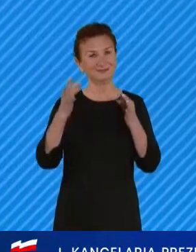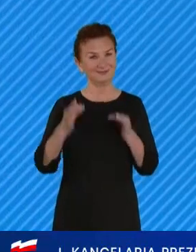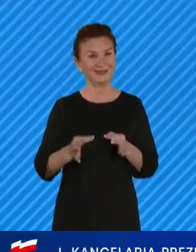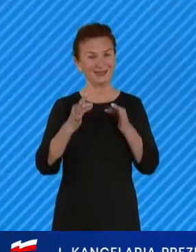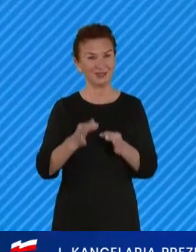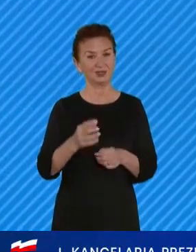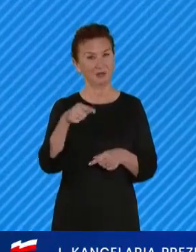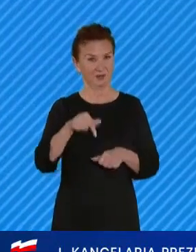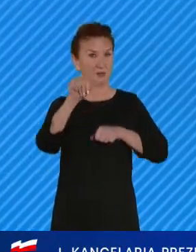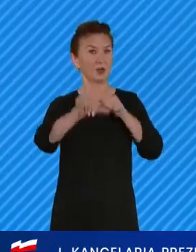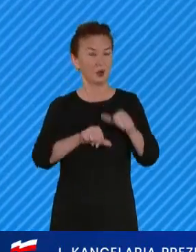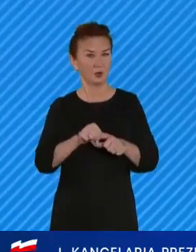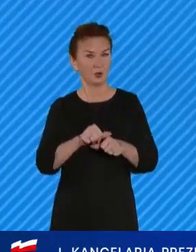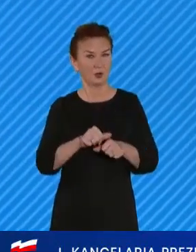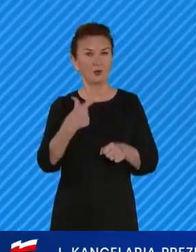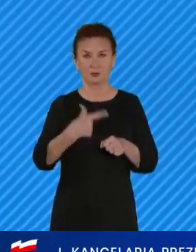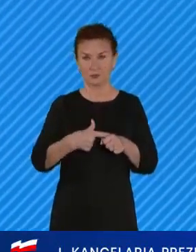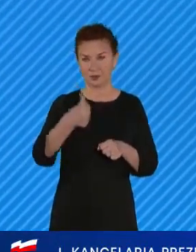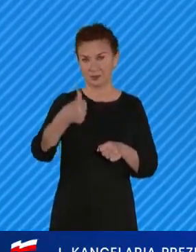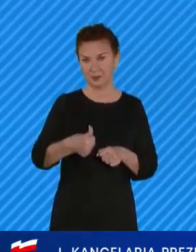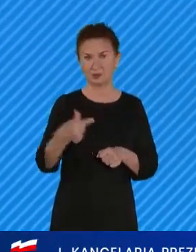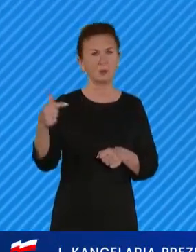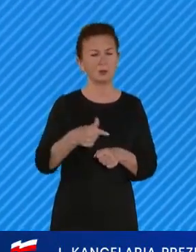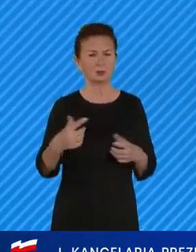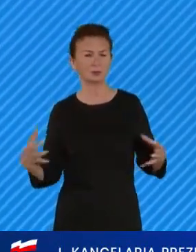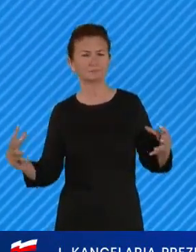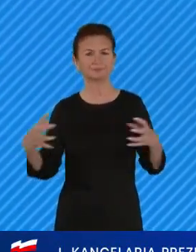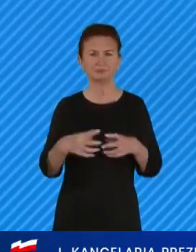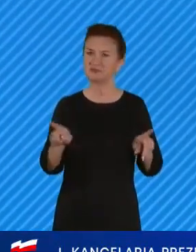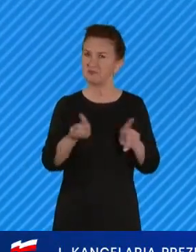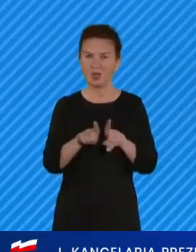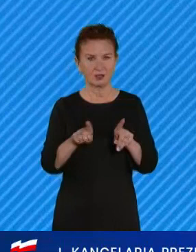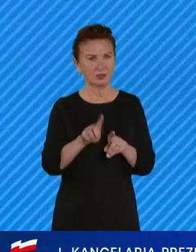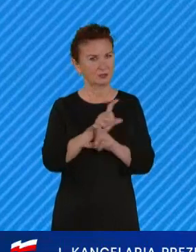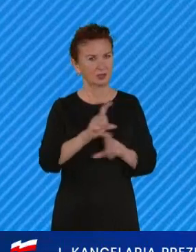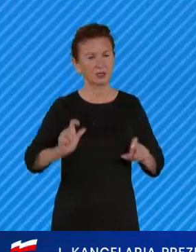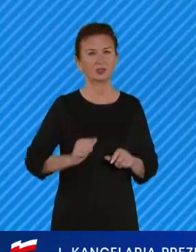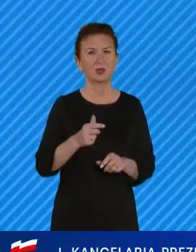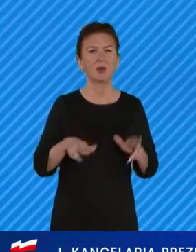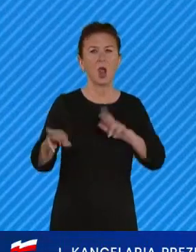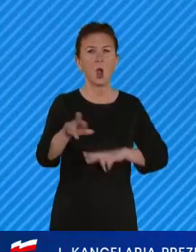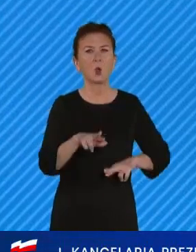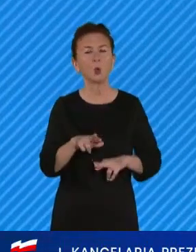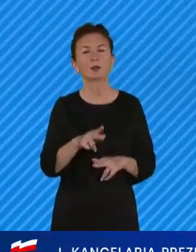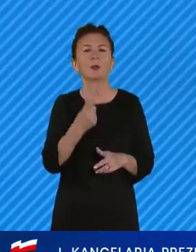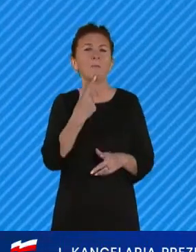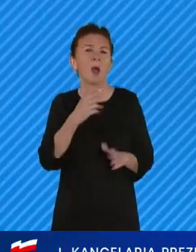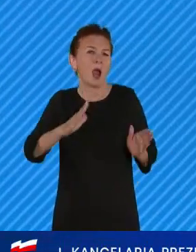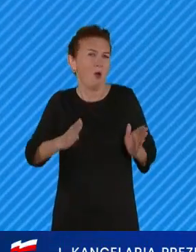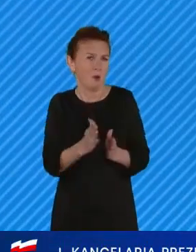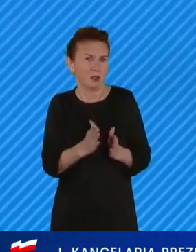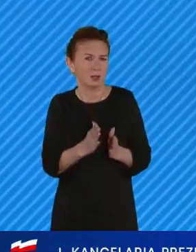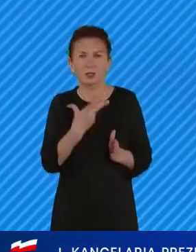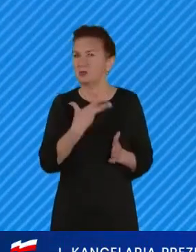Dzisiaj, w tym roku, w roku 2021, muszą być skumulowane w jednym czasie po to, żeby ten ruch był najmniejszy, jak najmniejszy, żeby nie